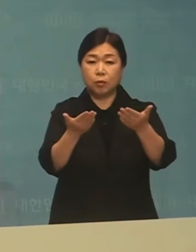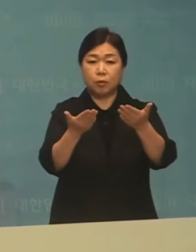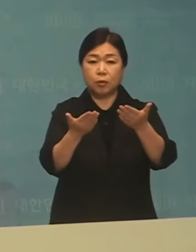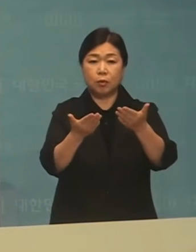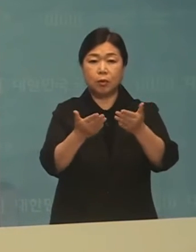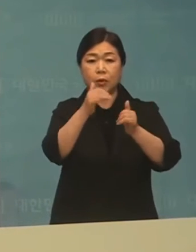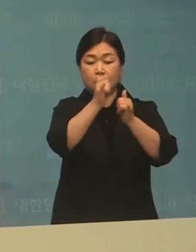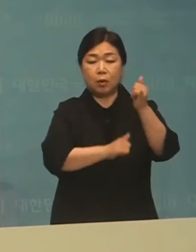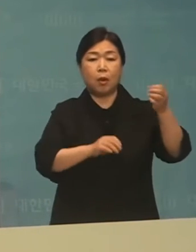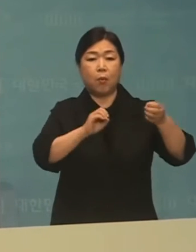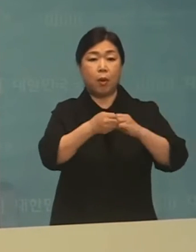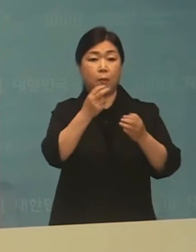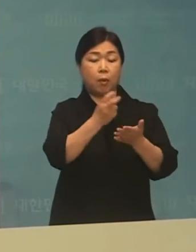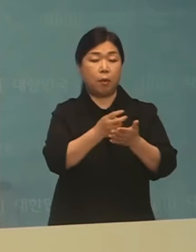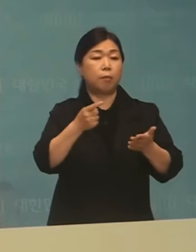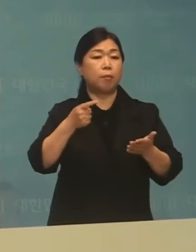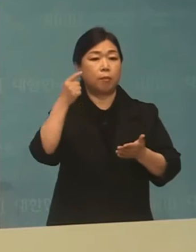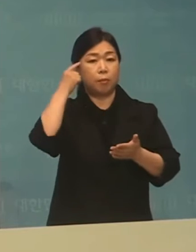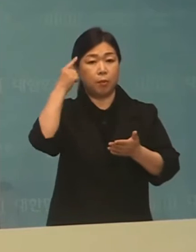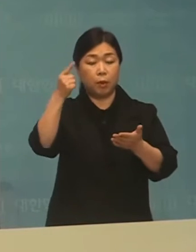발의되었고